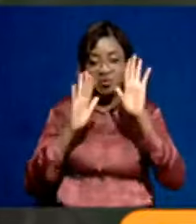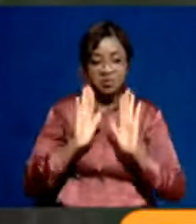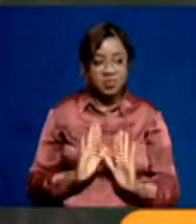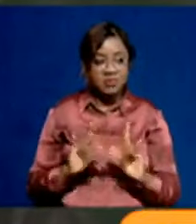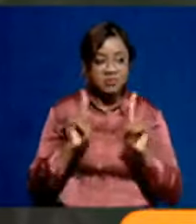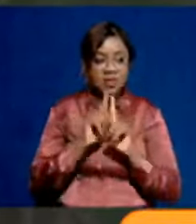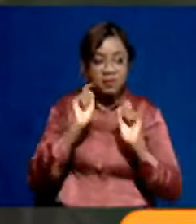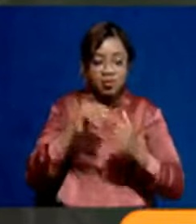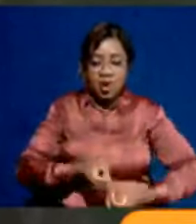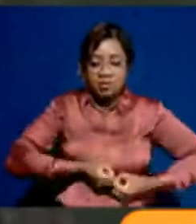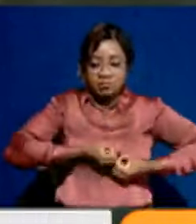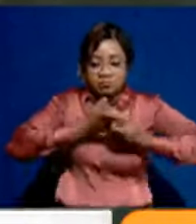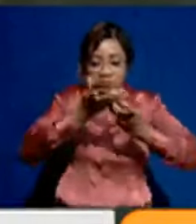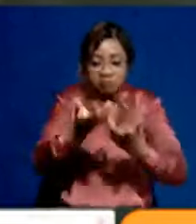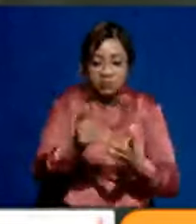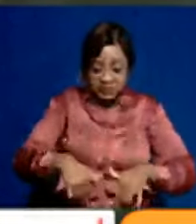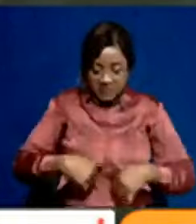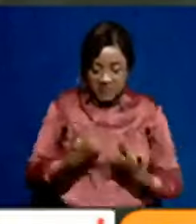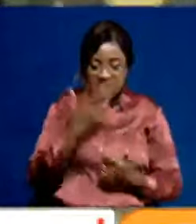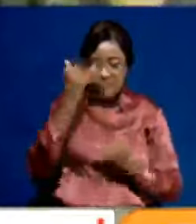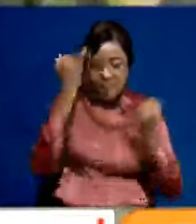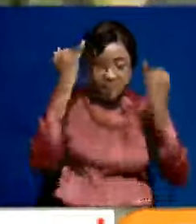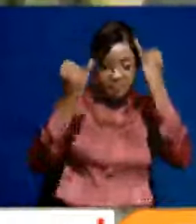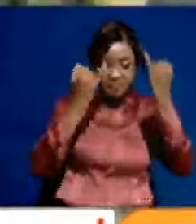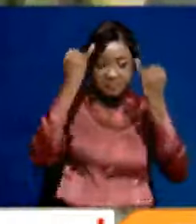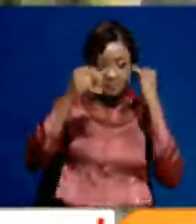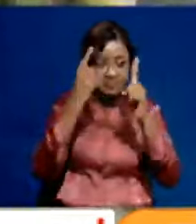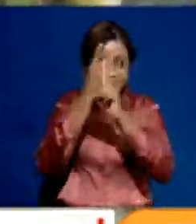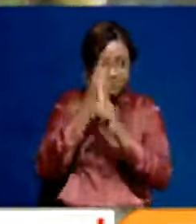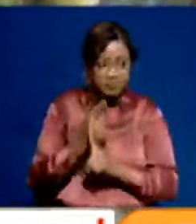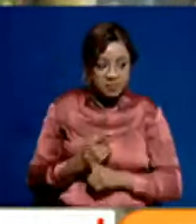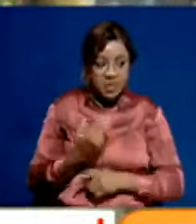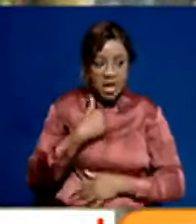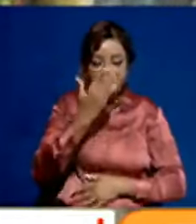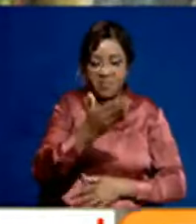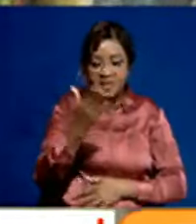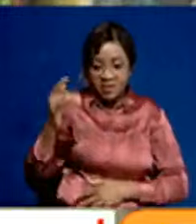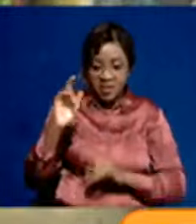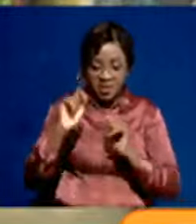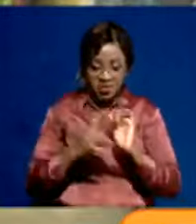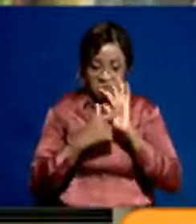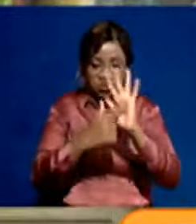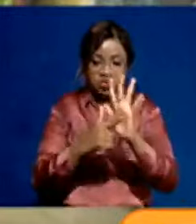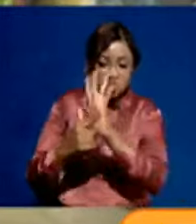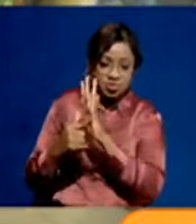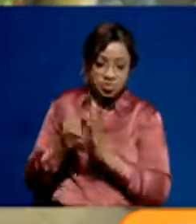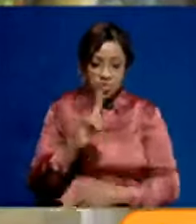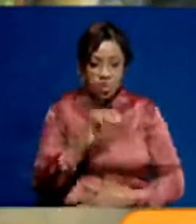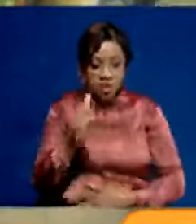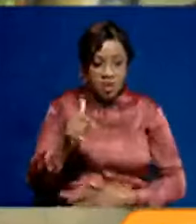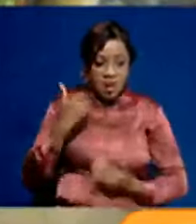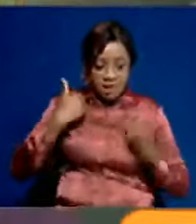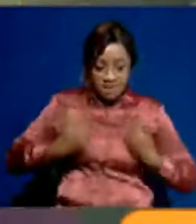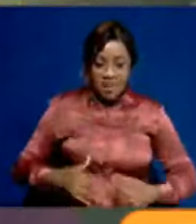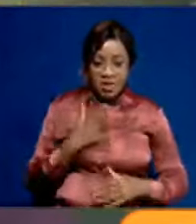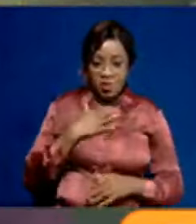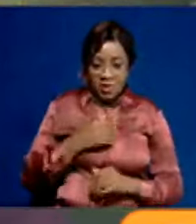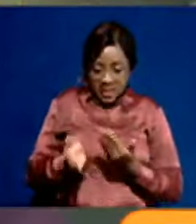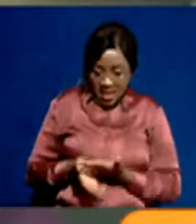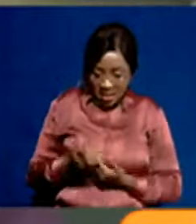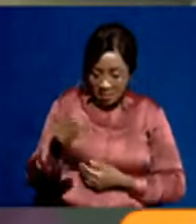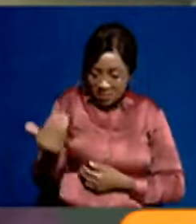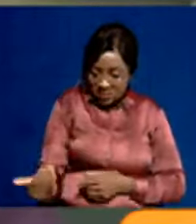expression. Ni ile idea zenye ziko kwa akili unapata kuoneshana. Nataka kubuild mtoto one awe na